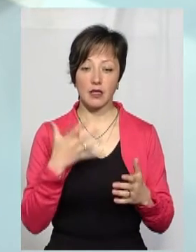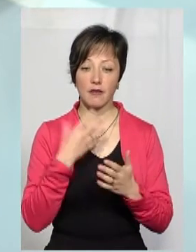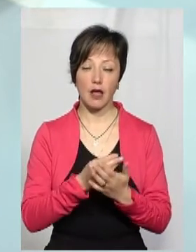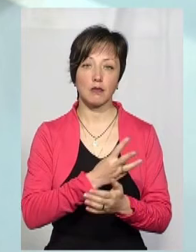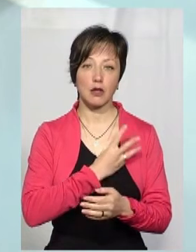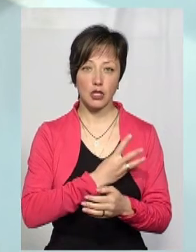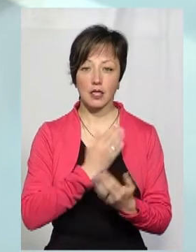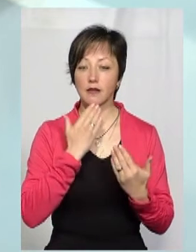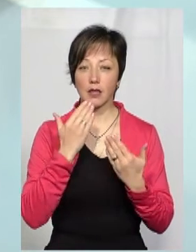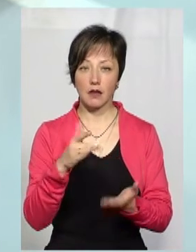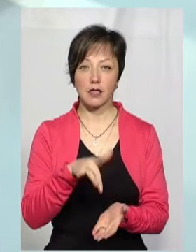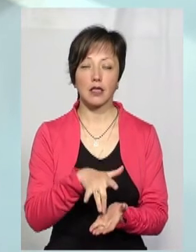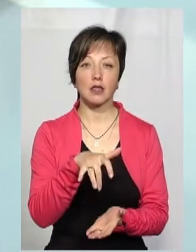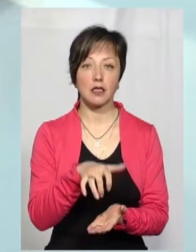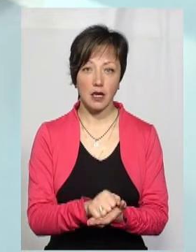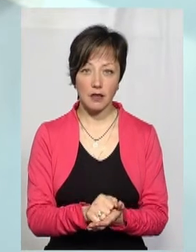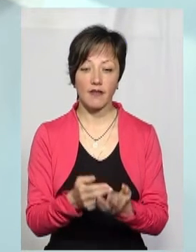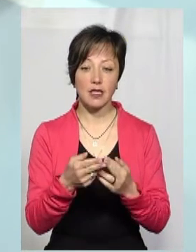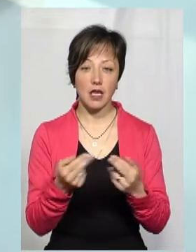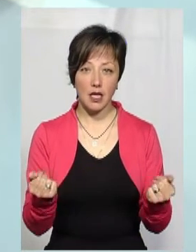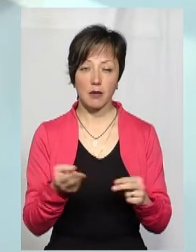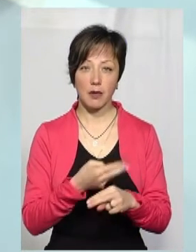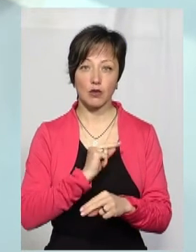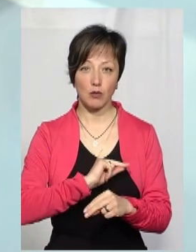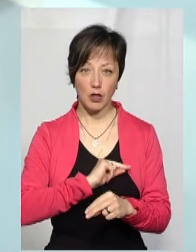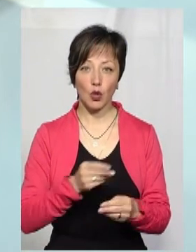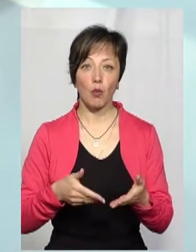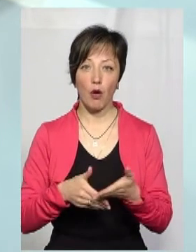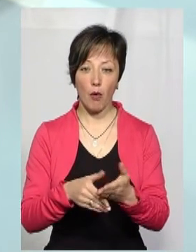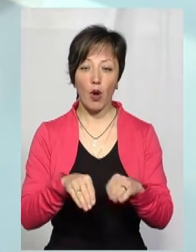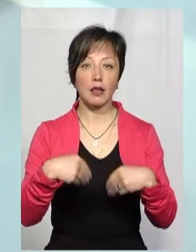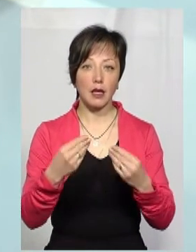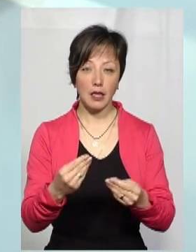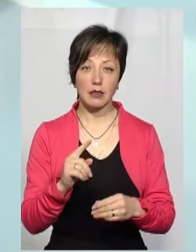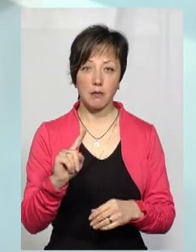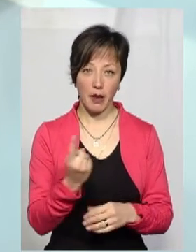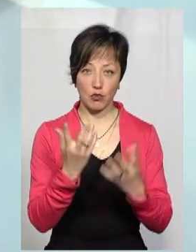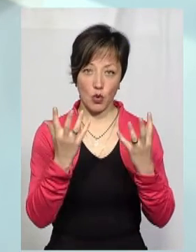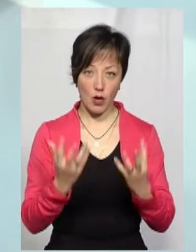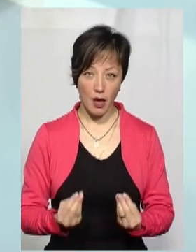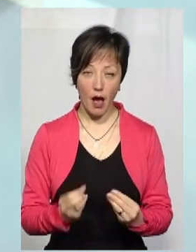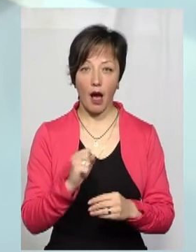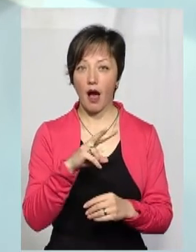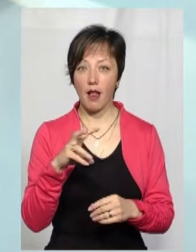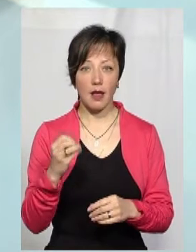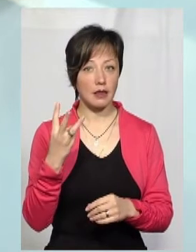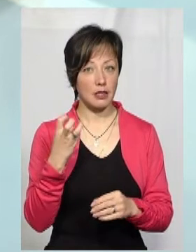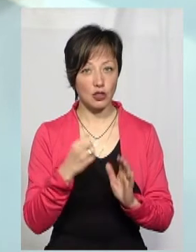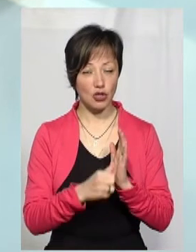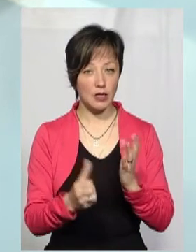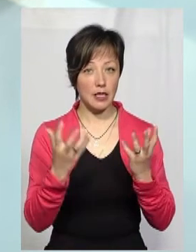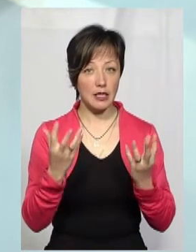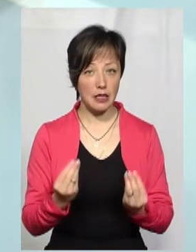власним бажанням, звертається до центру зайнятості, визнається безробітним, і допомога призначається із першого дня, але не на